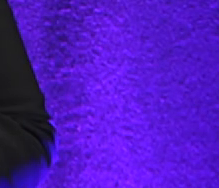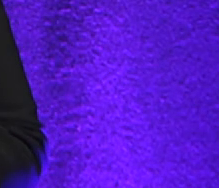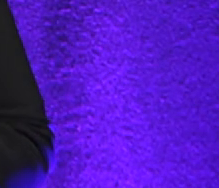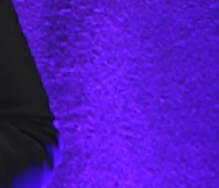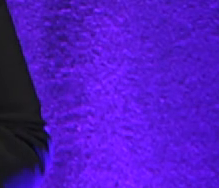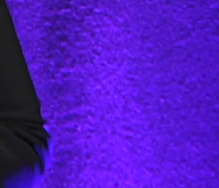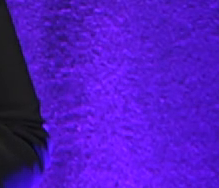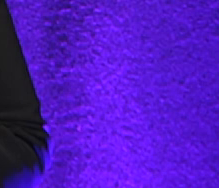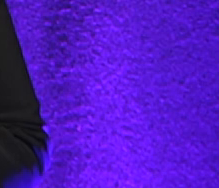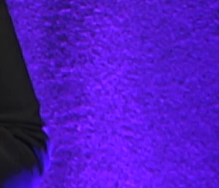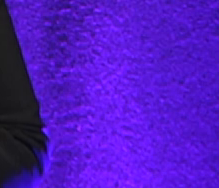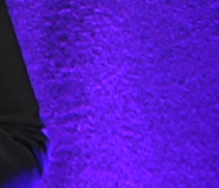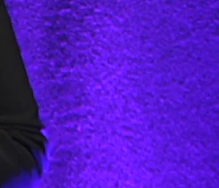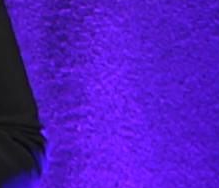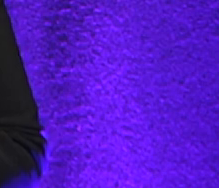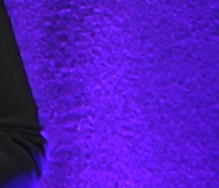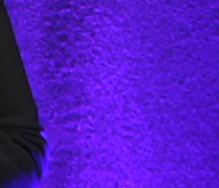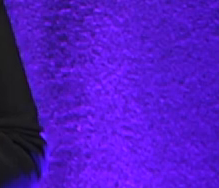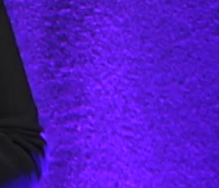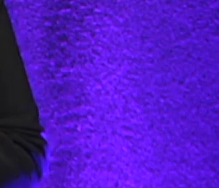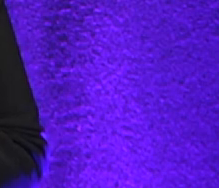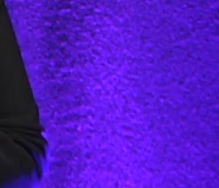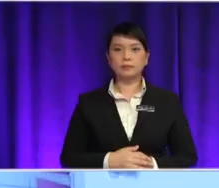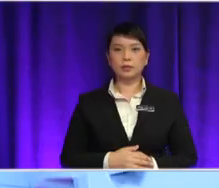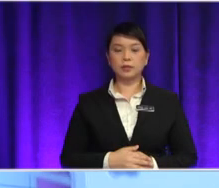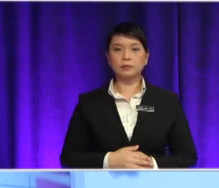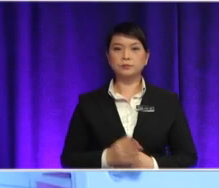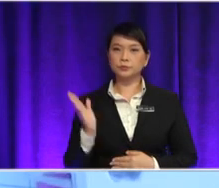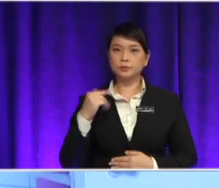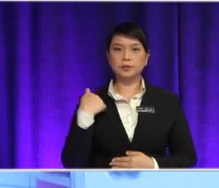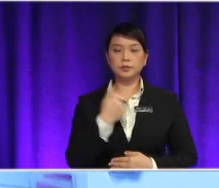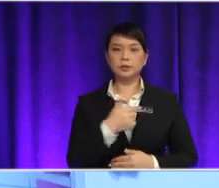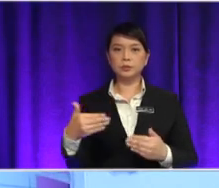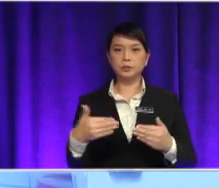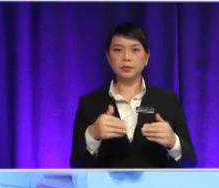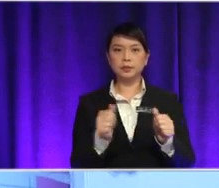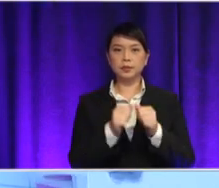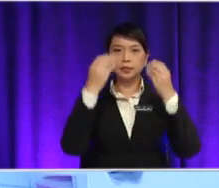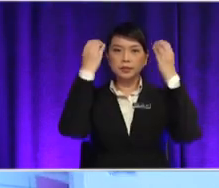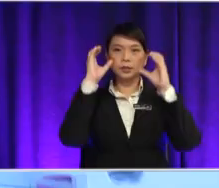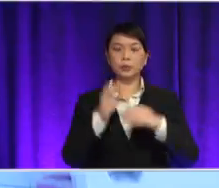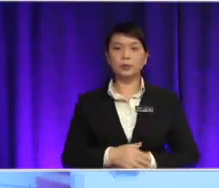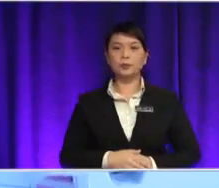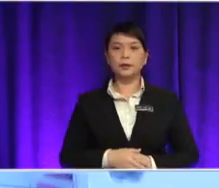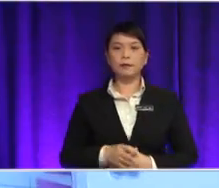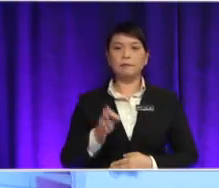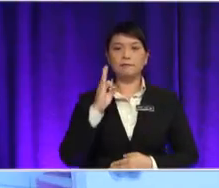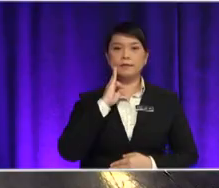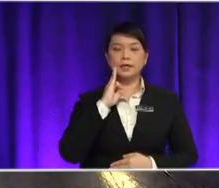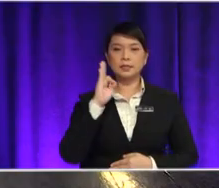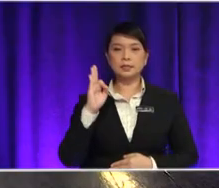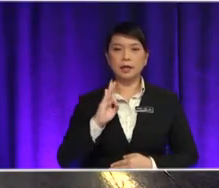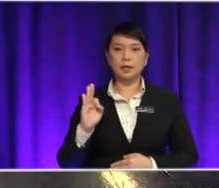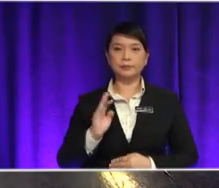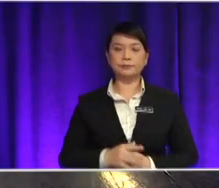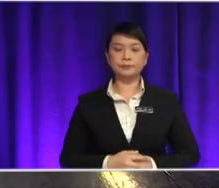Samad Petaling Jaya Selangor. Jadi jom kita nak teruskan sesi kita bersama Cikgu Nur Faiza. Silakan Cikgu. Okey. Sebelum